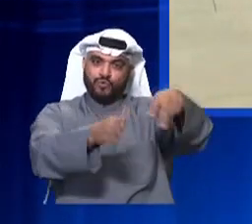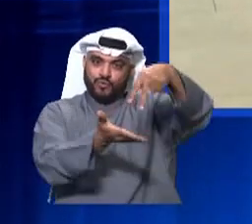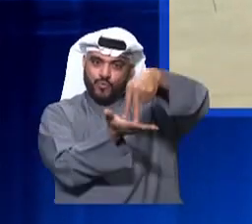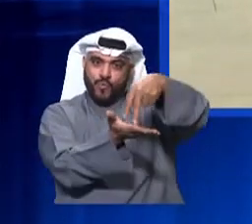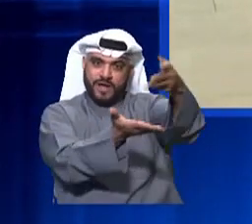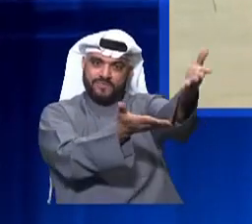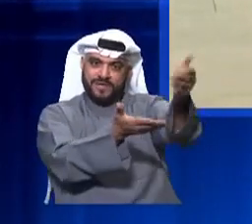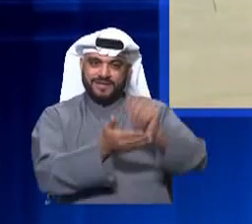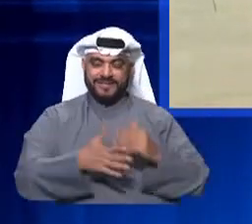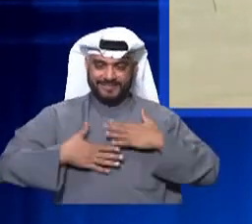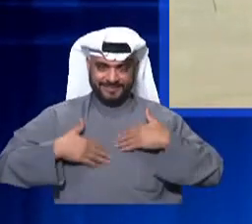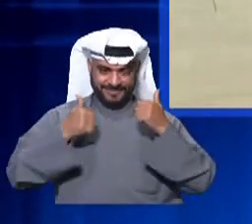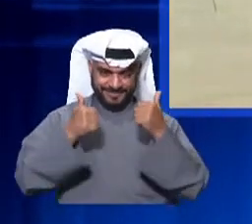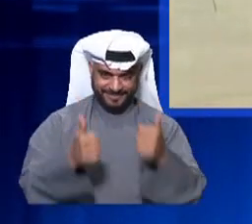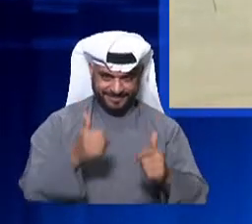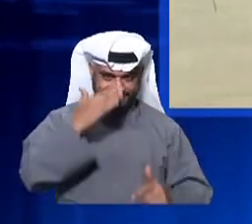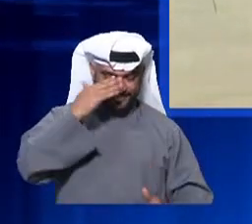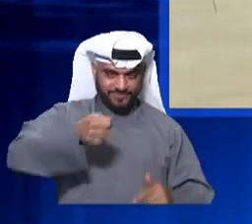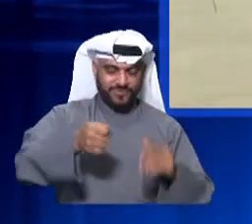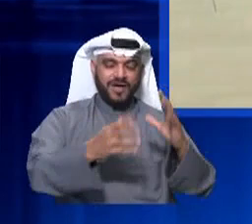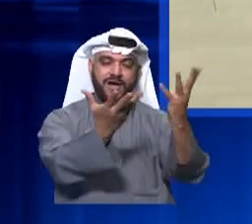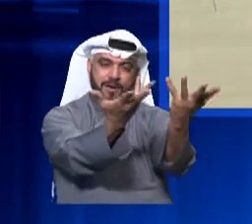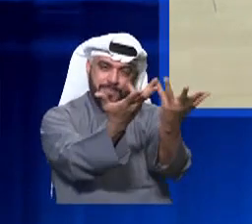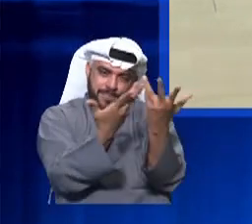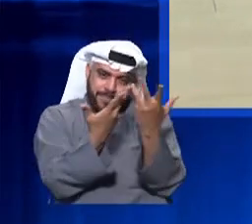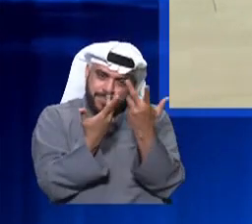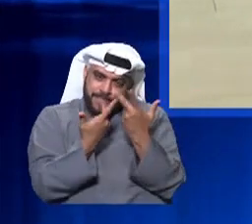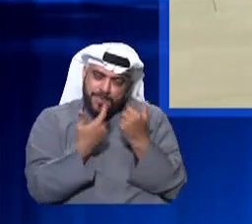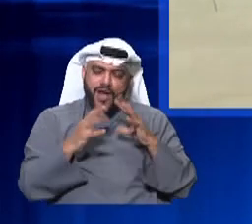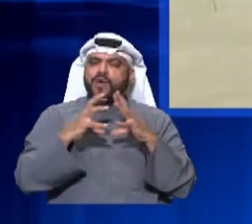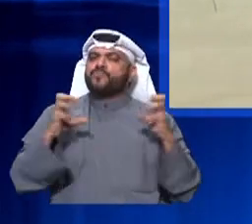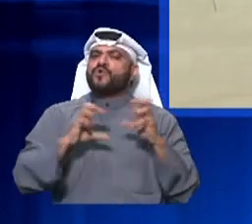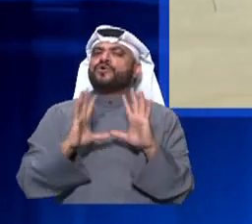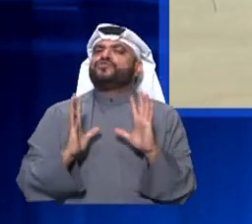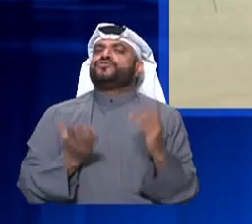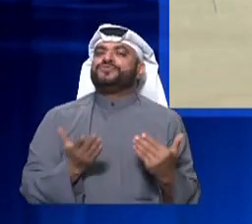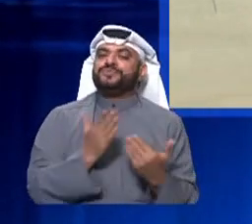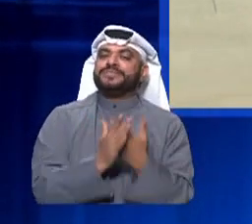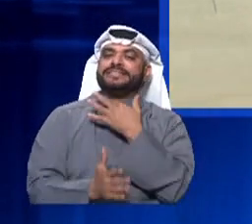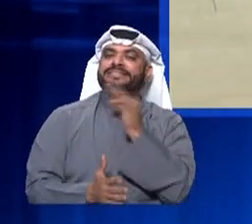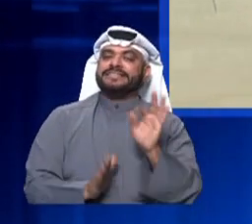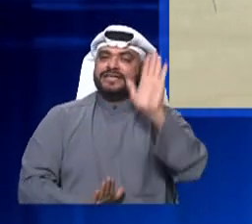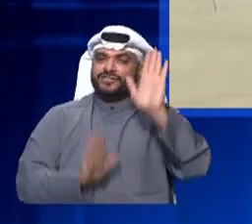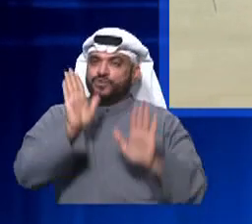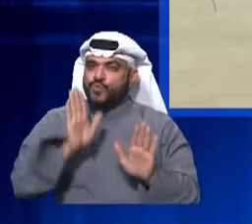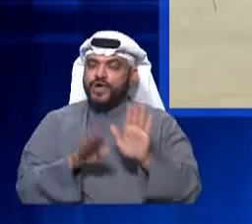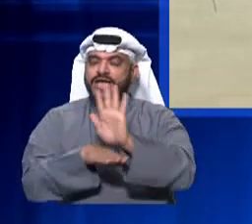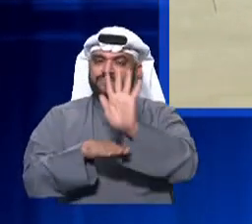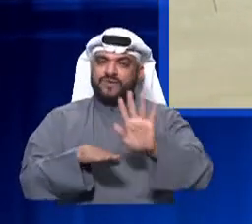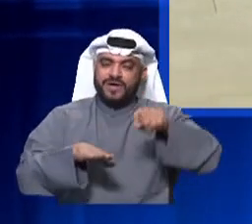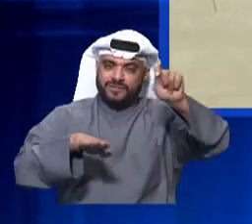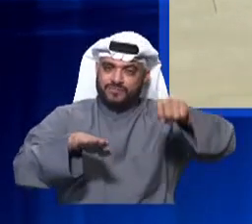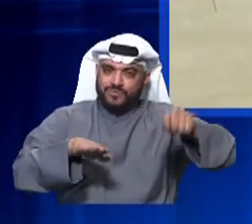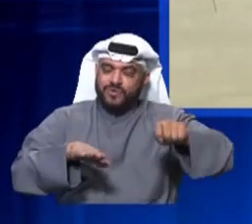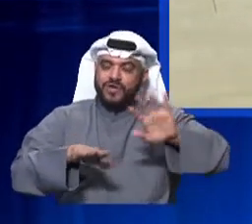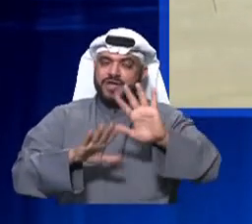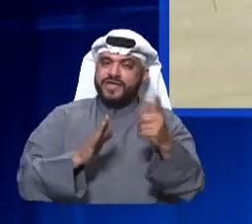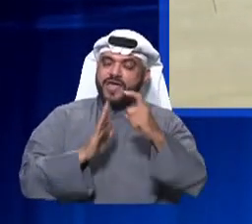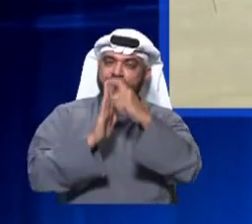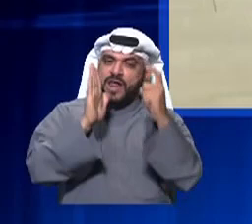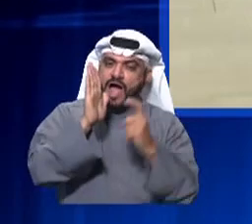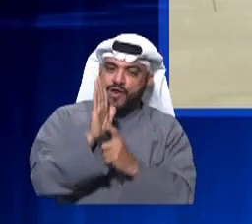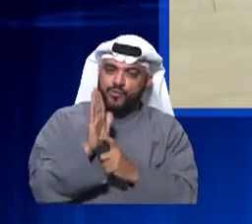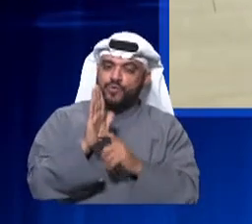وسهلا بك، ونريد منك أن تطلعنا على آخر مستجدات الجلسة الخاصة وأهم ما نوقش